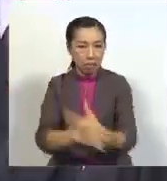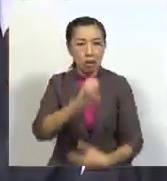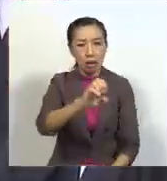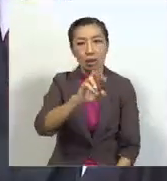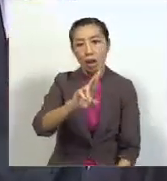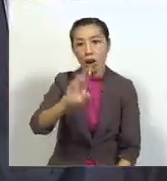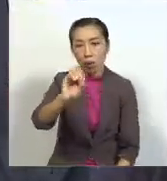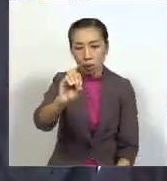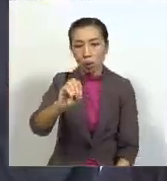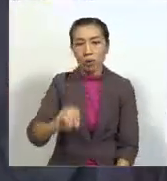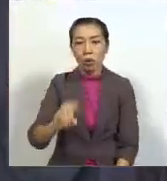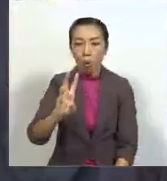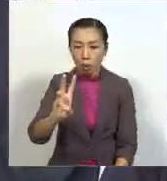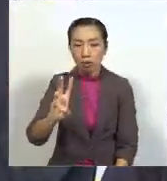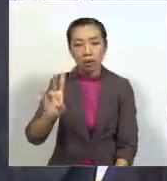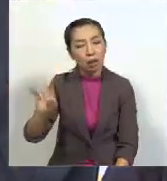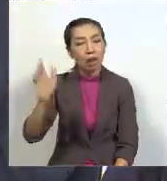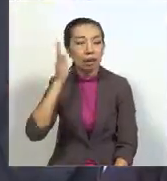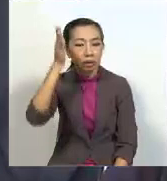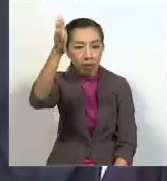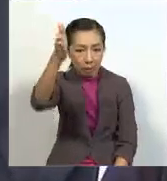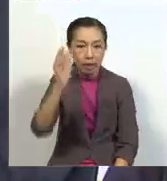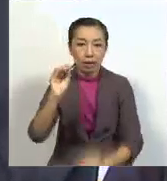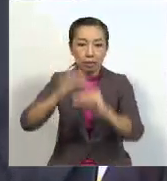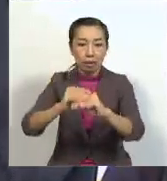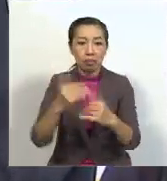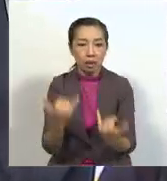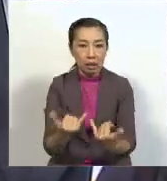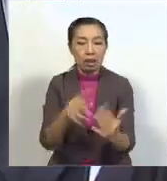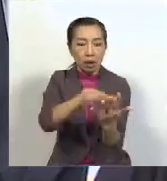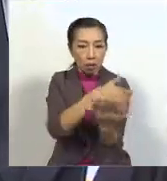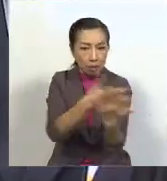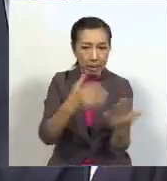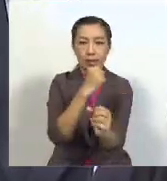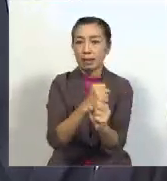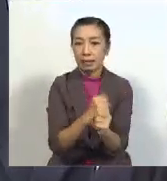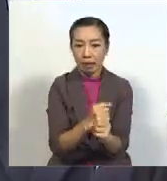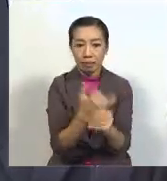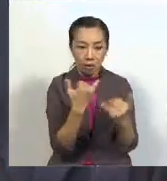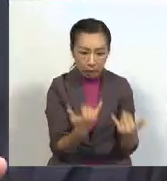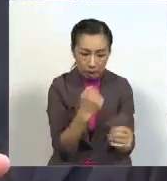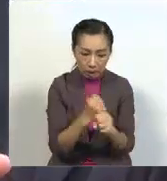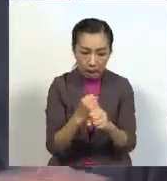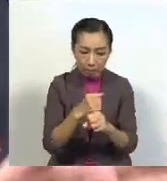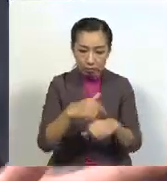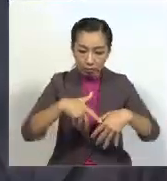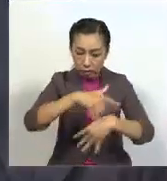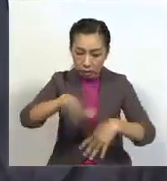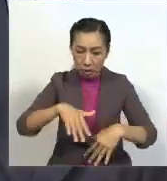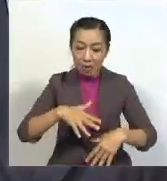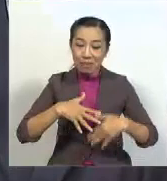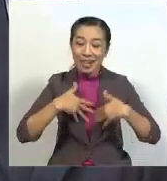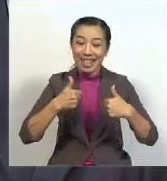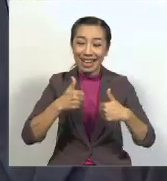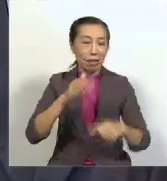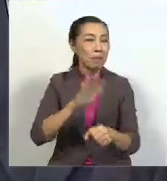นี่คือการที่เขาเรียกว่าอนาคตประเทศนี้เลยต้องวางขั้นตอนมันไว้นั่นทำวันนี้แล้วก็ทุกคนพอใจจบไม่